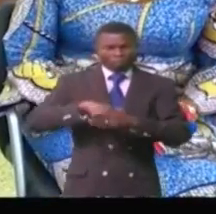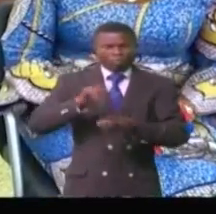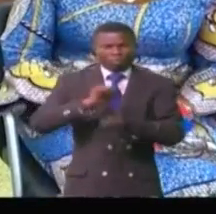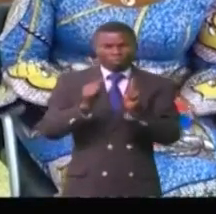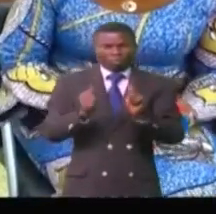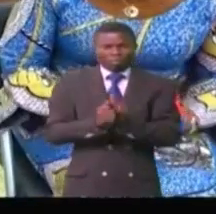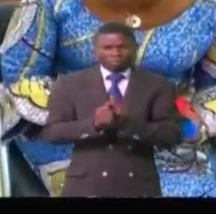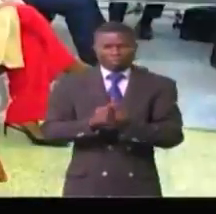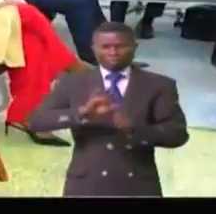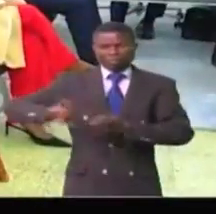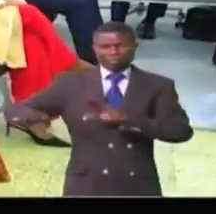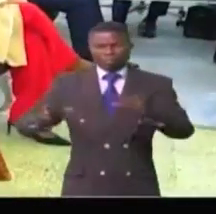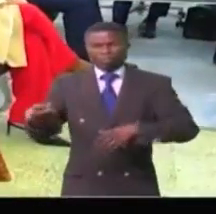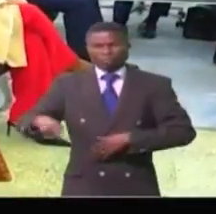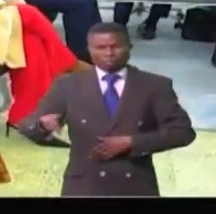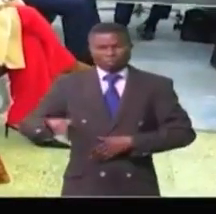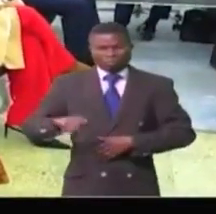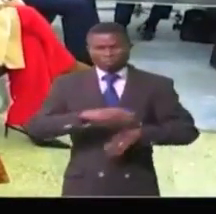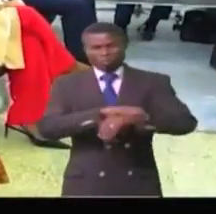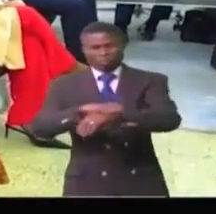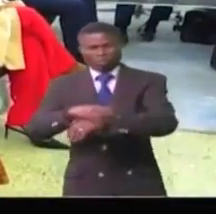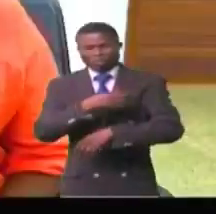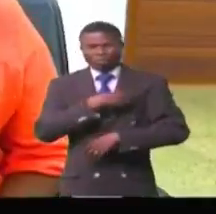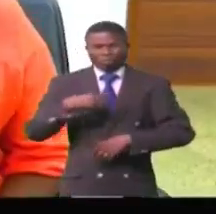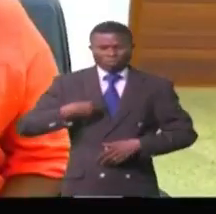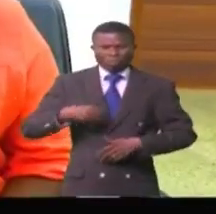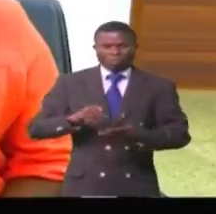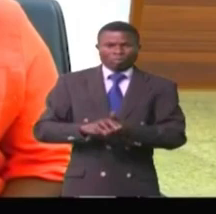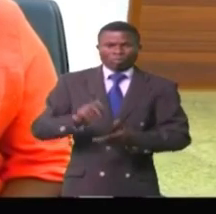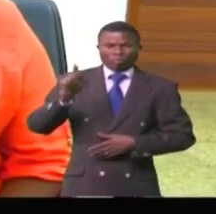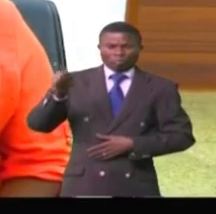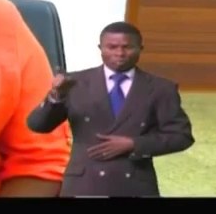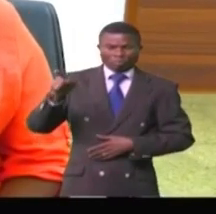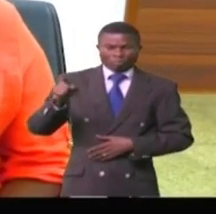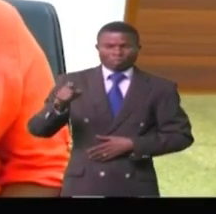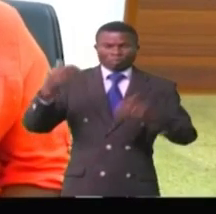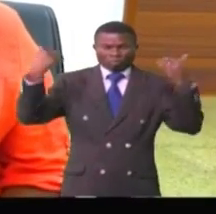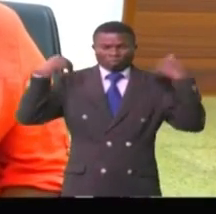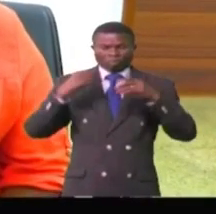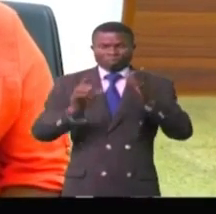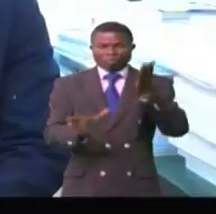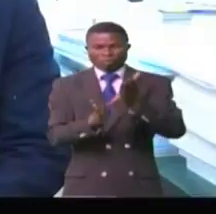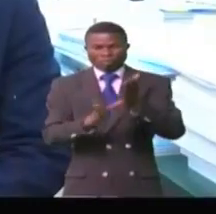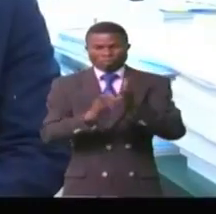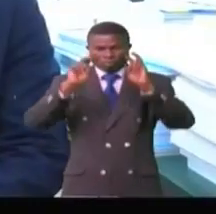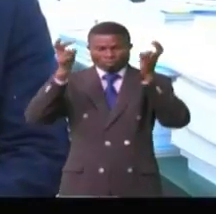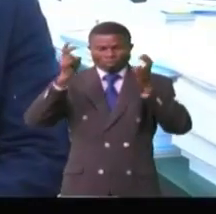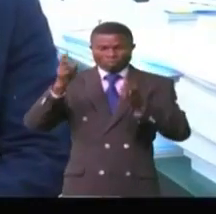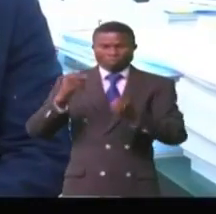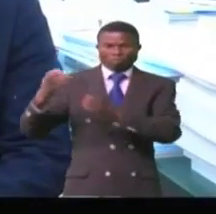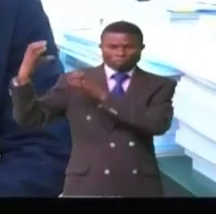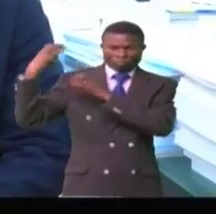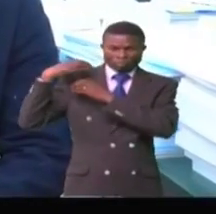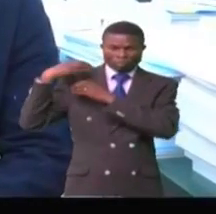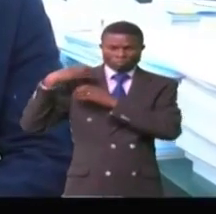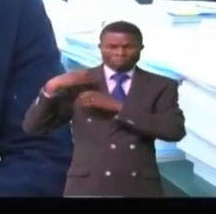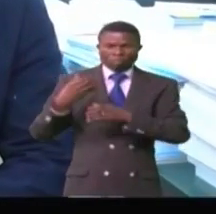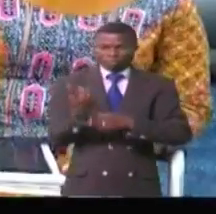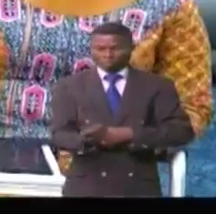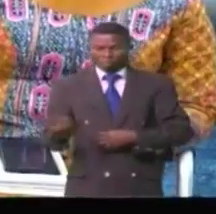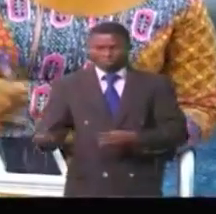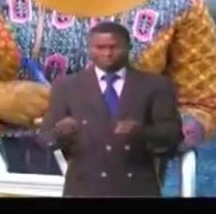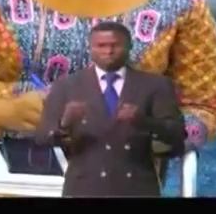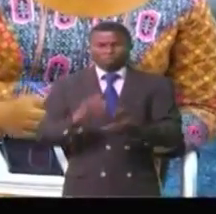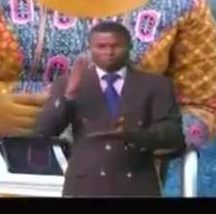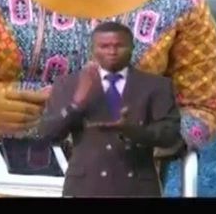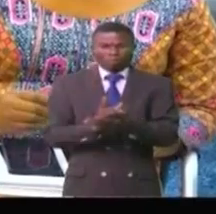de la décentralisation. Conduite par Madame Tawab Claire, maire adjointe de la ville de Grigny, en charge de la petite enfance, lutte